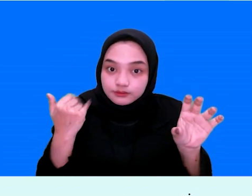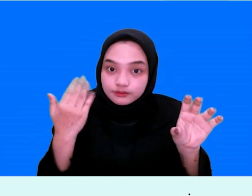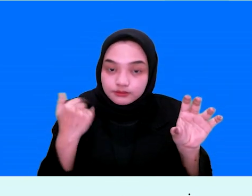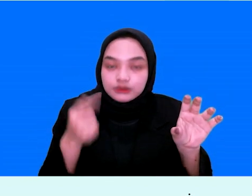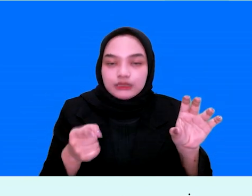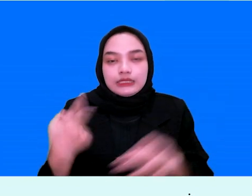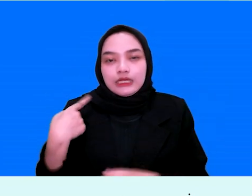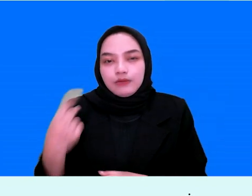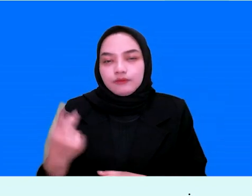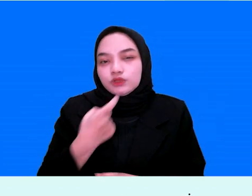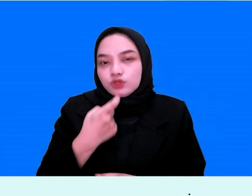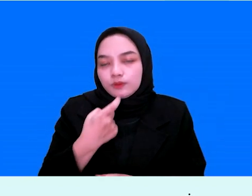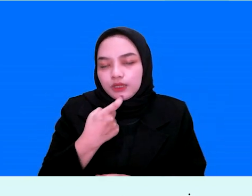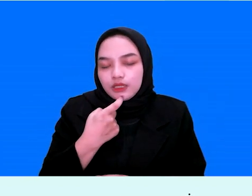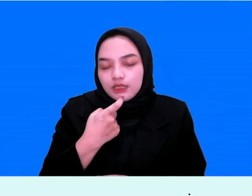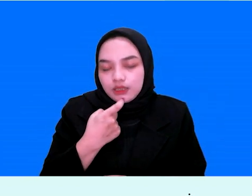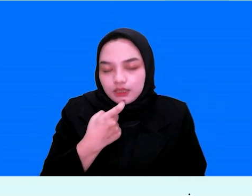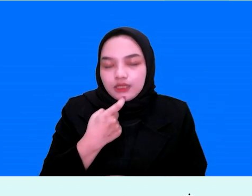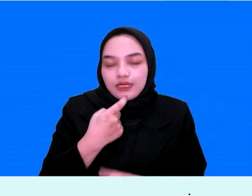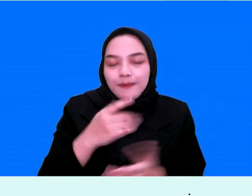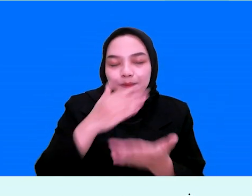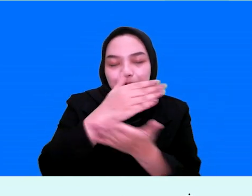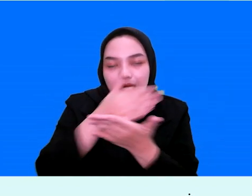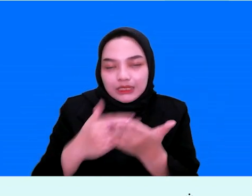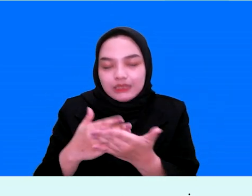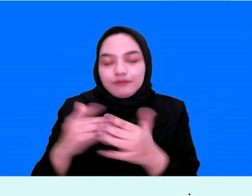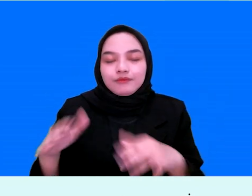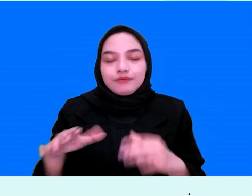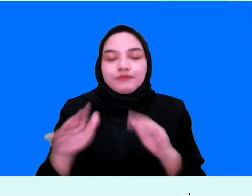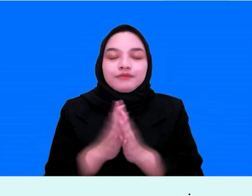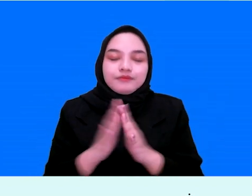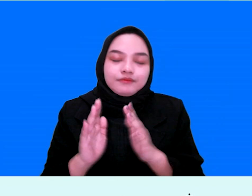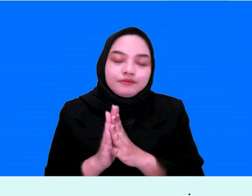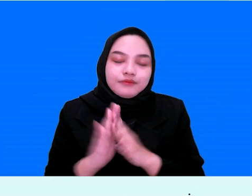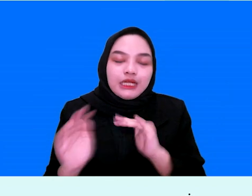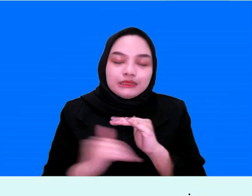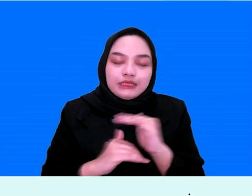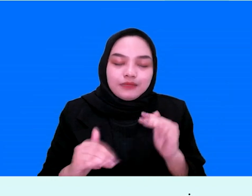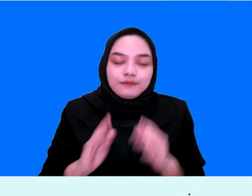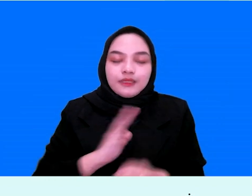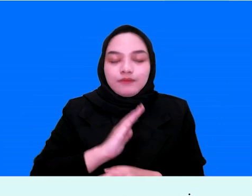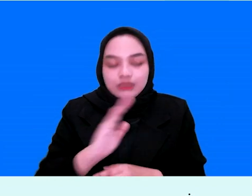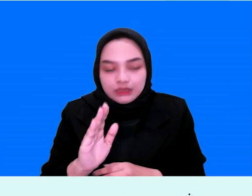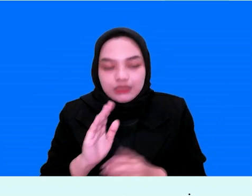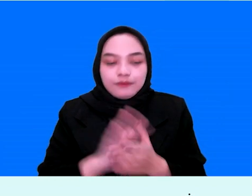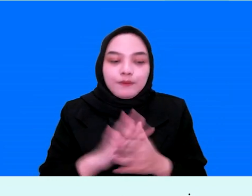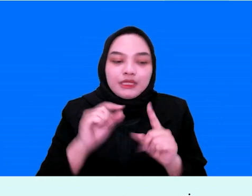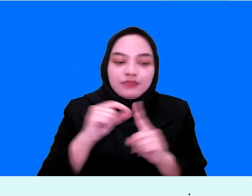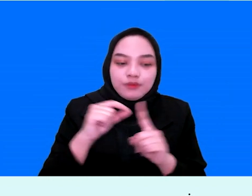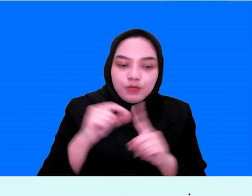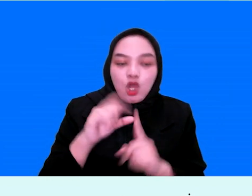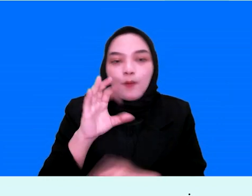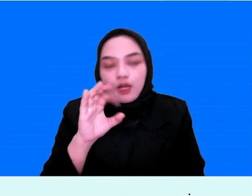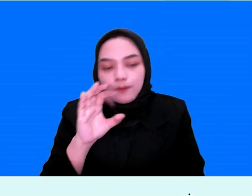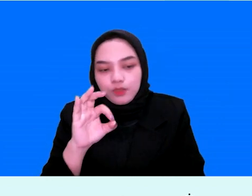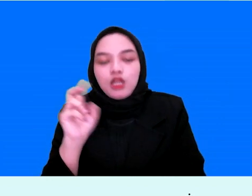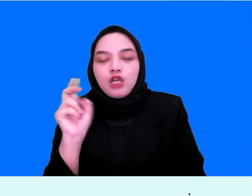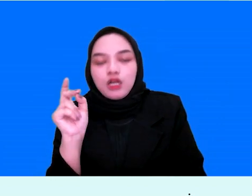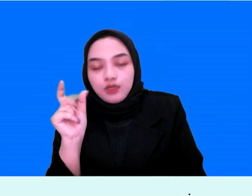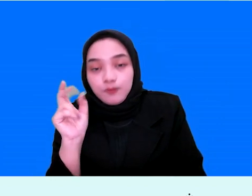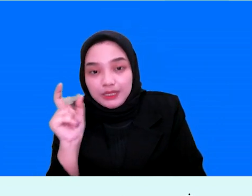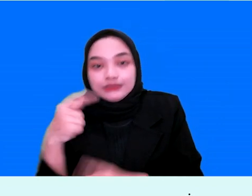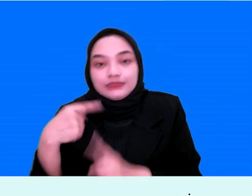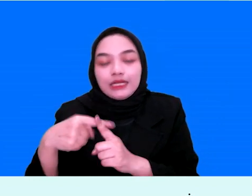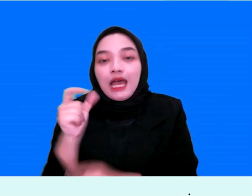pengkategorian tadi, kami juga coba kategorikan berdasarkan dengan prinsip PUR tadi, yaitu perceivable, operable, robust,